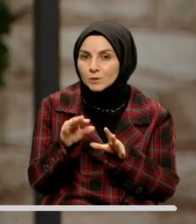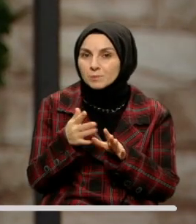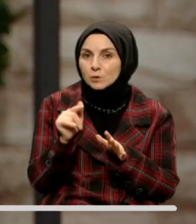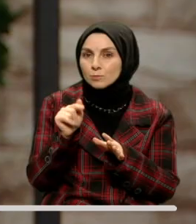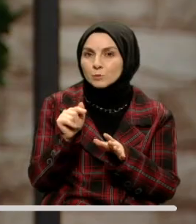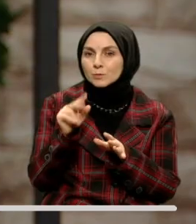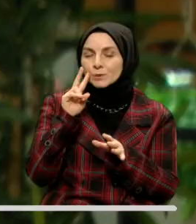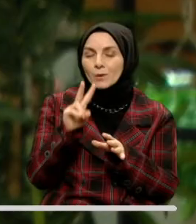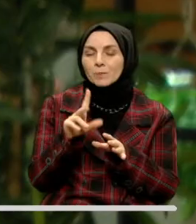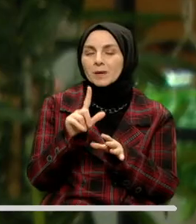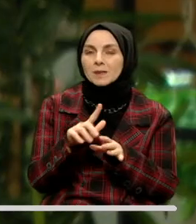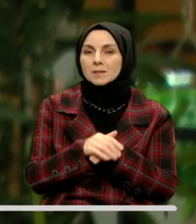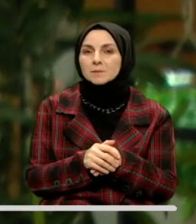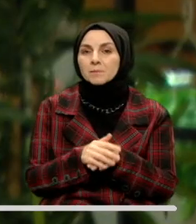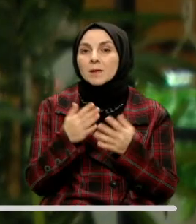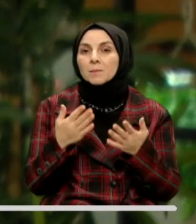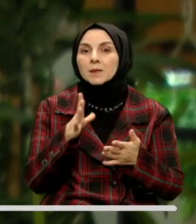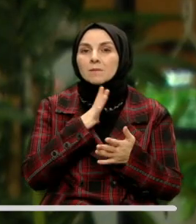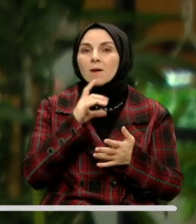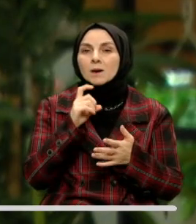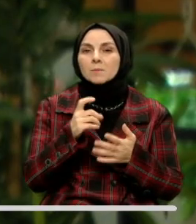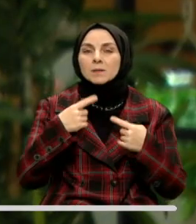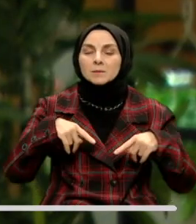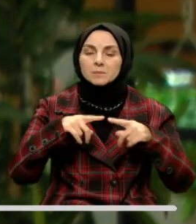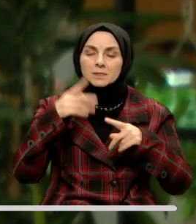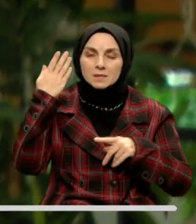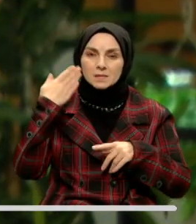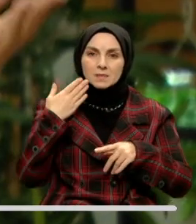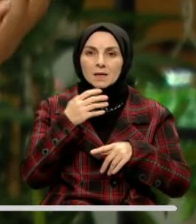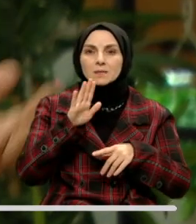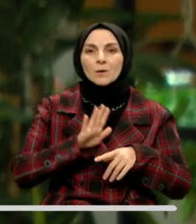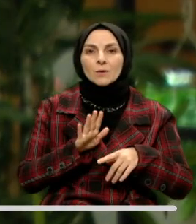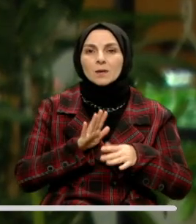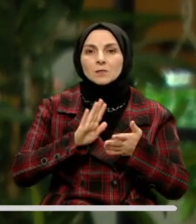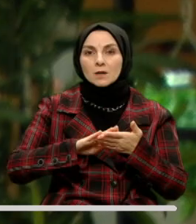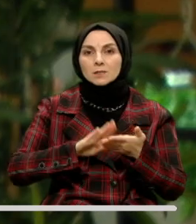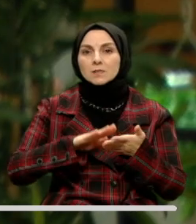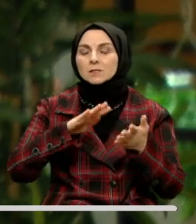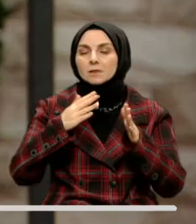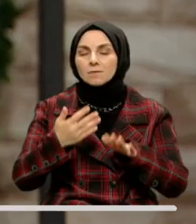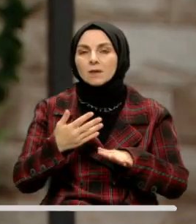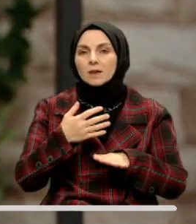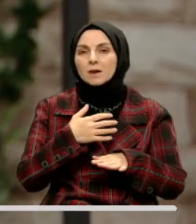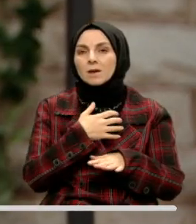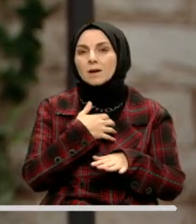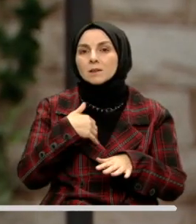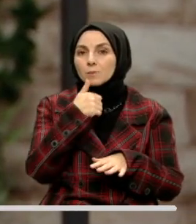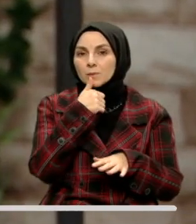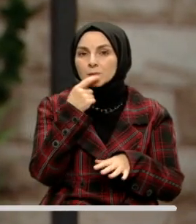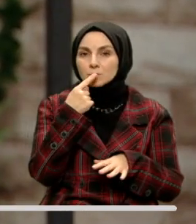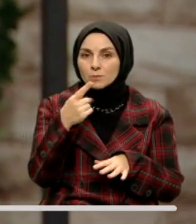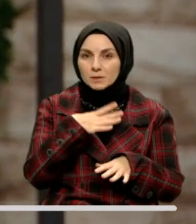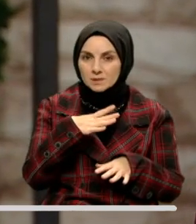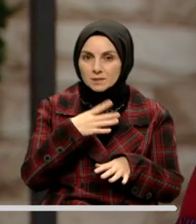Evet. Peki. Var mı bizi izlemekte olan öğrenci arkadaşlarına söylemek istediğin bir şeyler? Söylemek istediğim